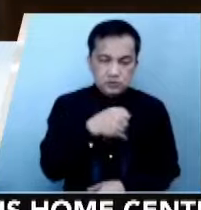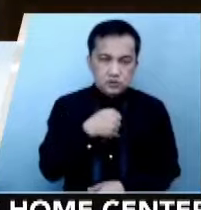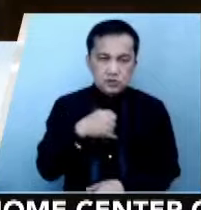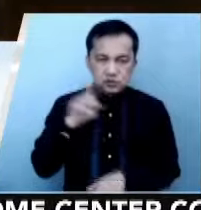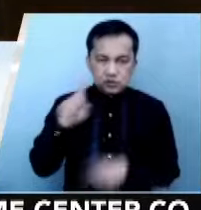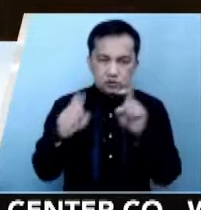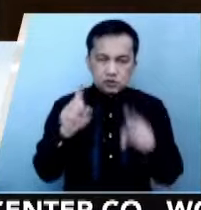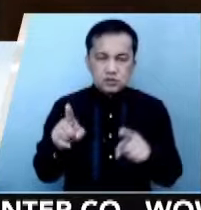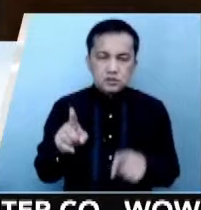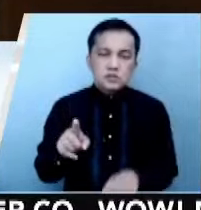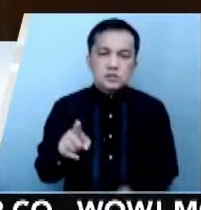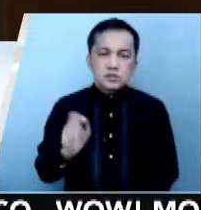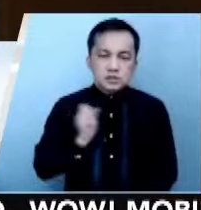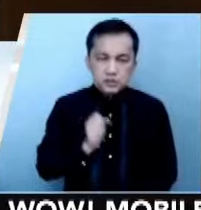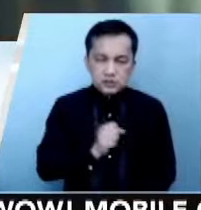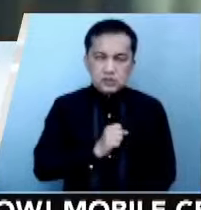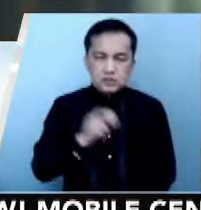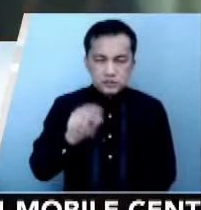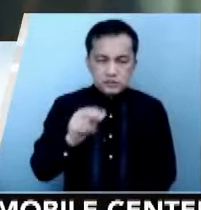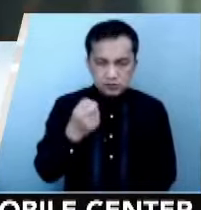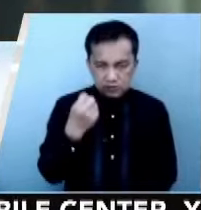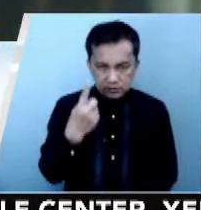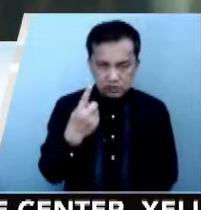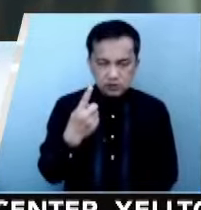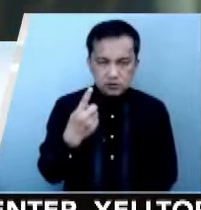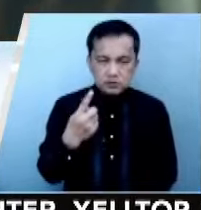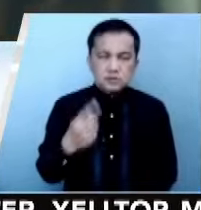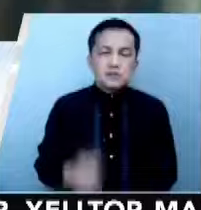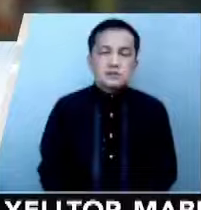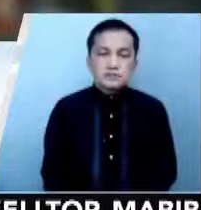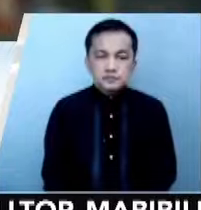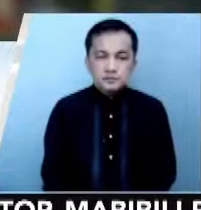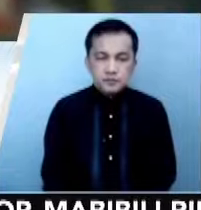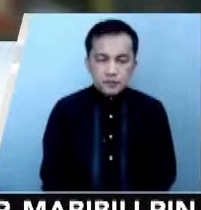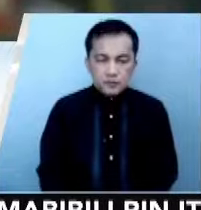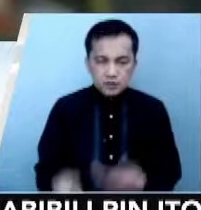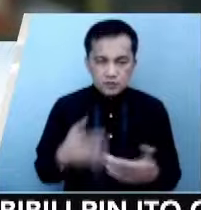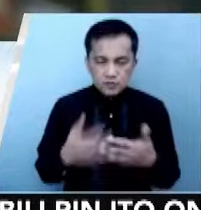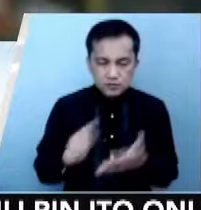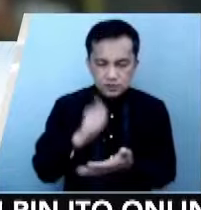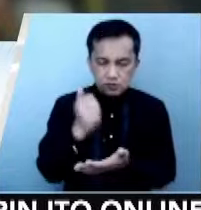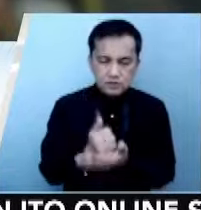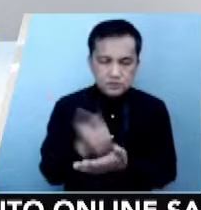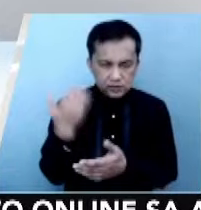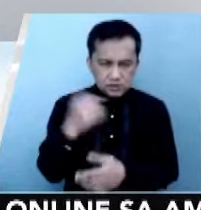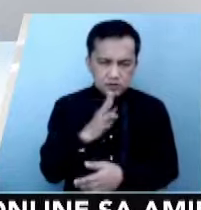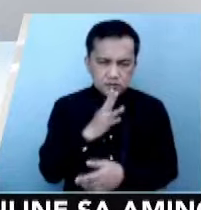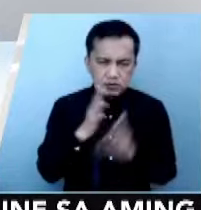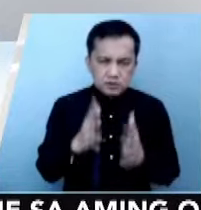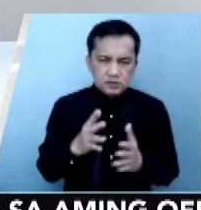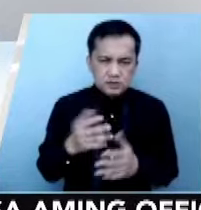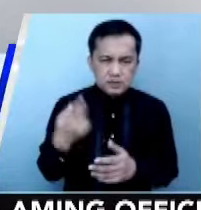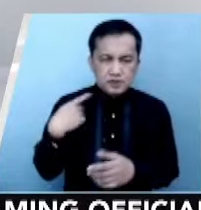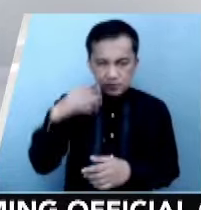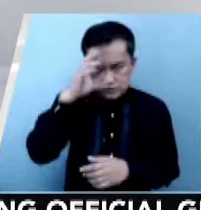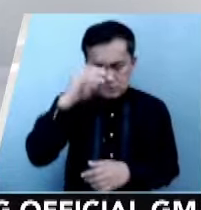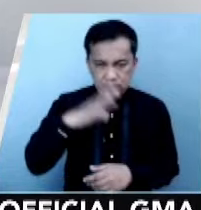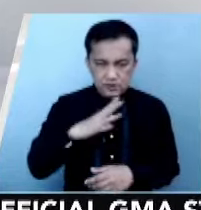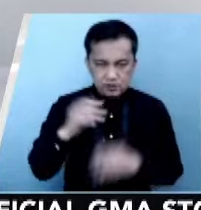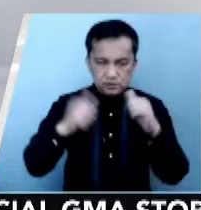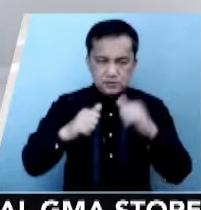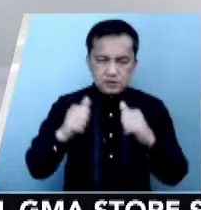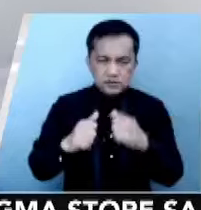to understand and wrestle with. Bagamat kinumpirma ng kanyang dating tagapagsalita na may gentleman's agreement, iginiit ni dating